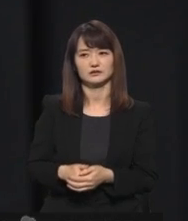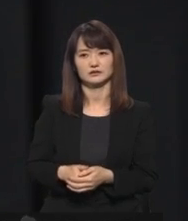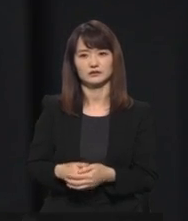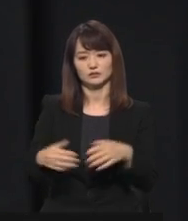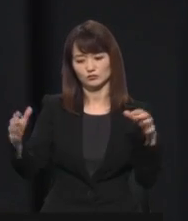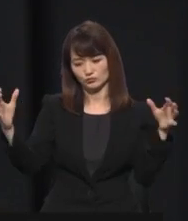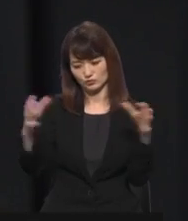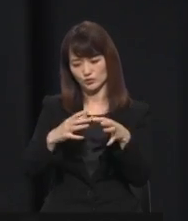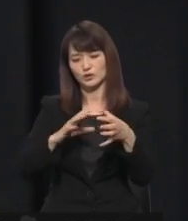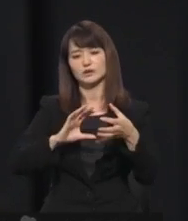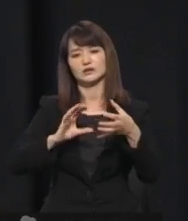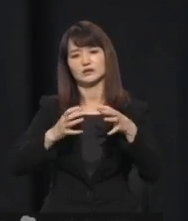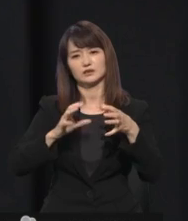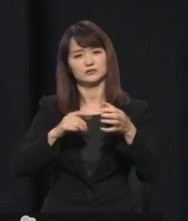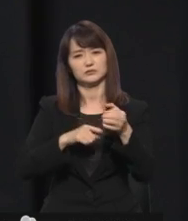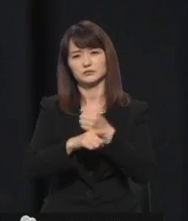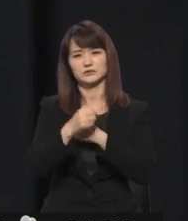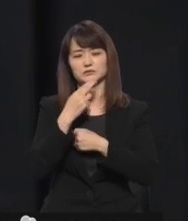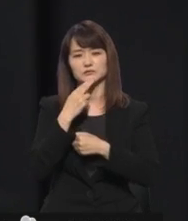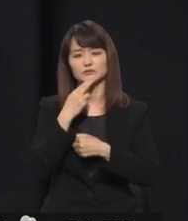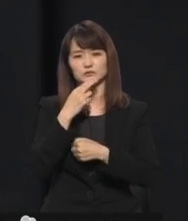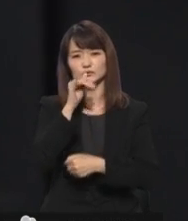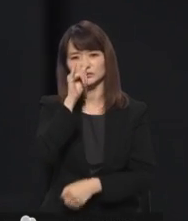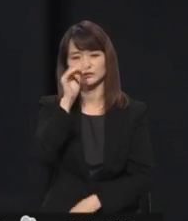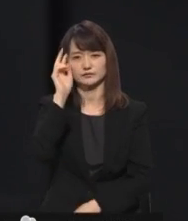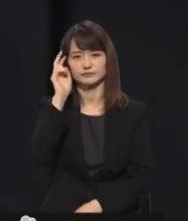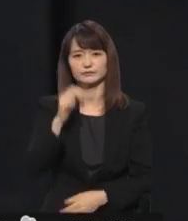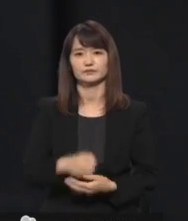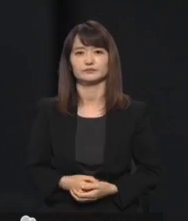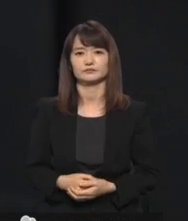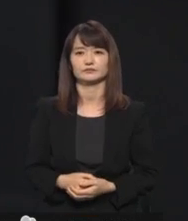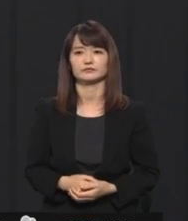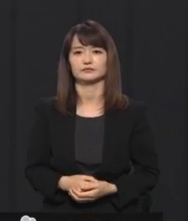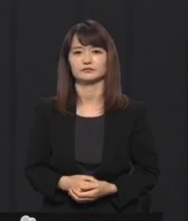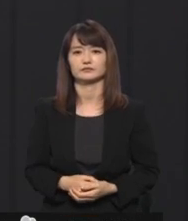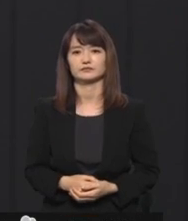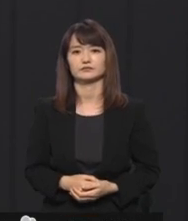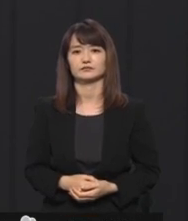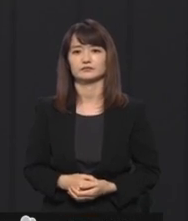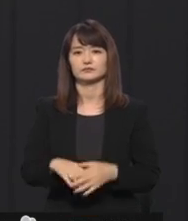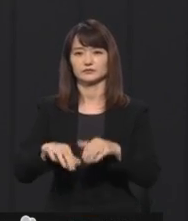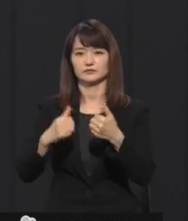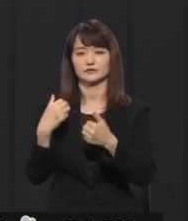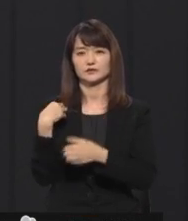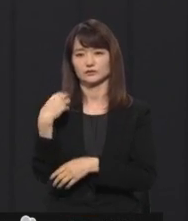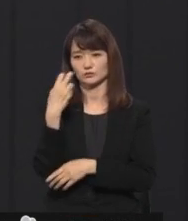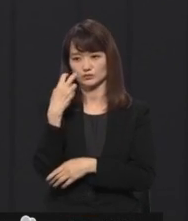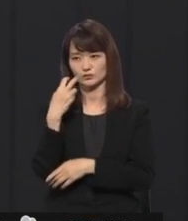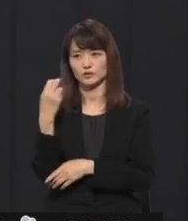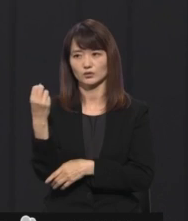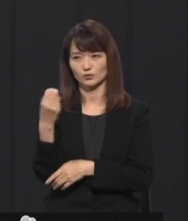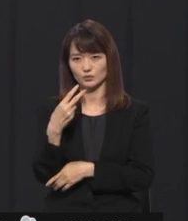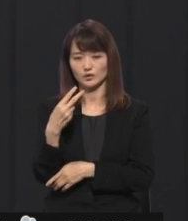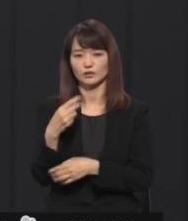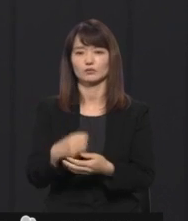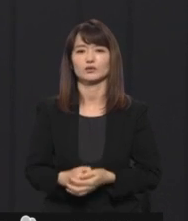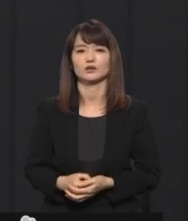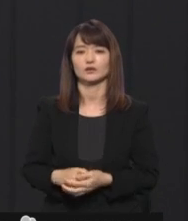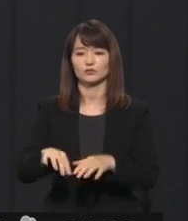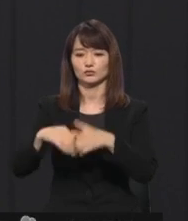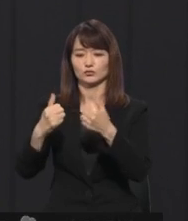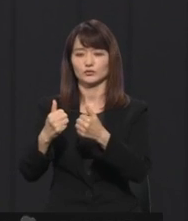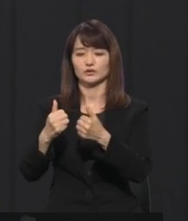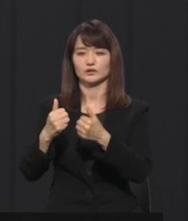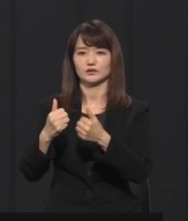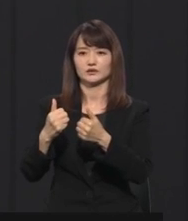하는 요소가 아닌가 싶어요 정기국회를 대비하고 또 민생을 위해서 저런 창이 얻는건 바람직하다고 보고요 다만 말씀 하신대로